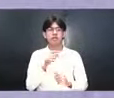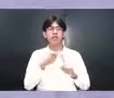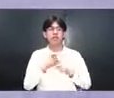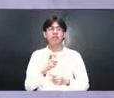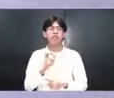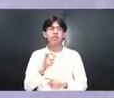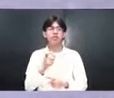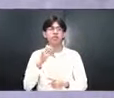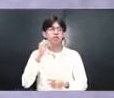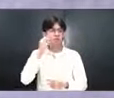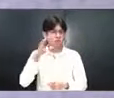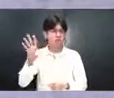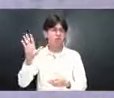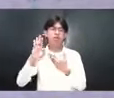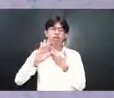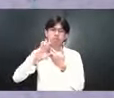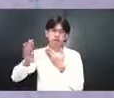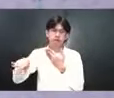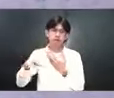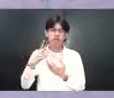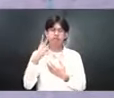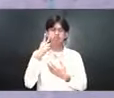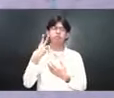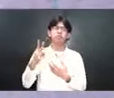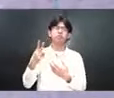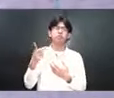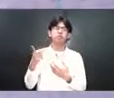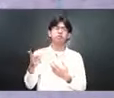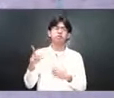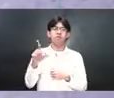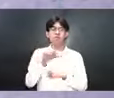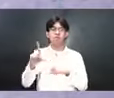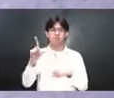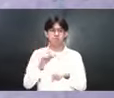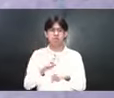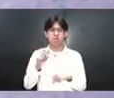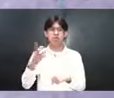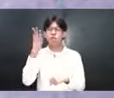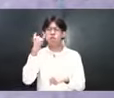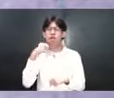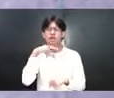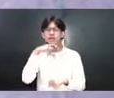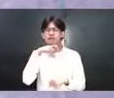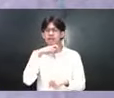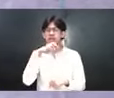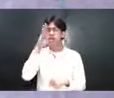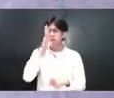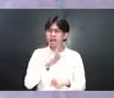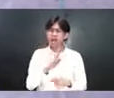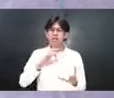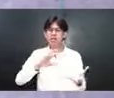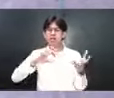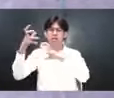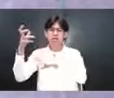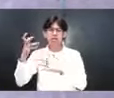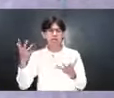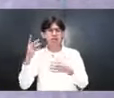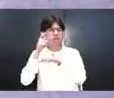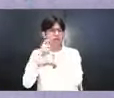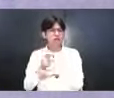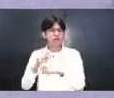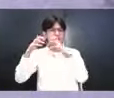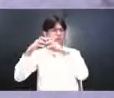already. And then they saw, ito ba ang lupang pangako? Ba't sira-sira? Wala yung templo, tumaob, lahat ng bahay